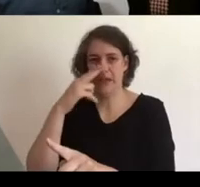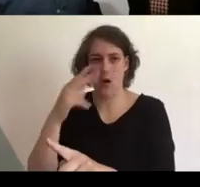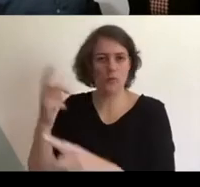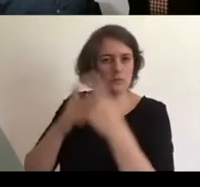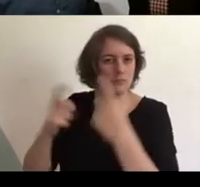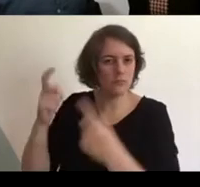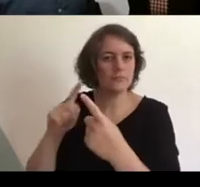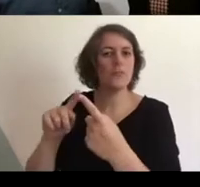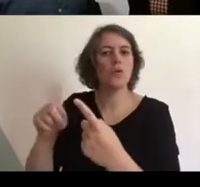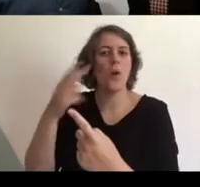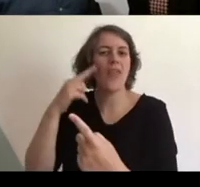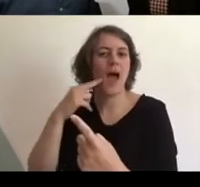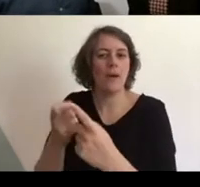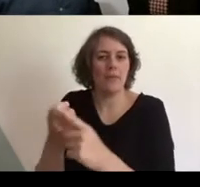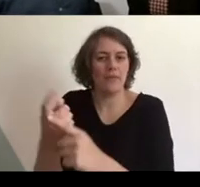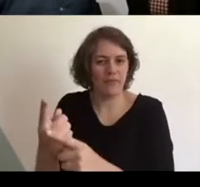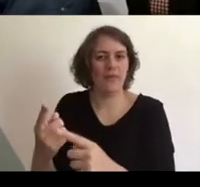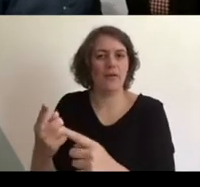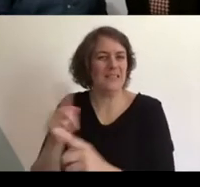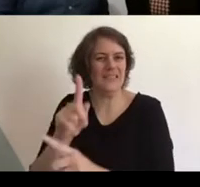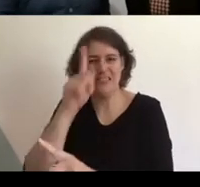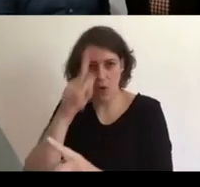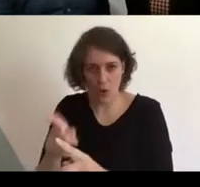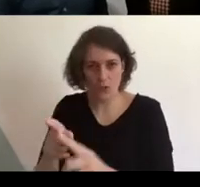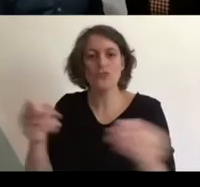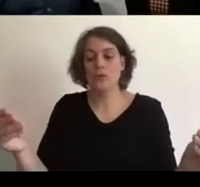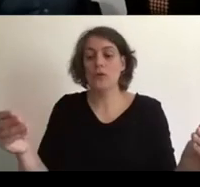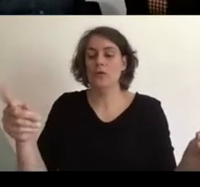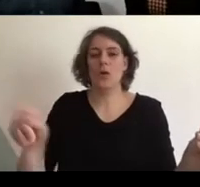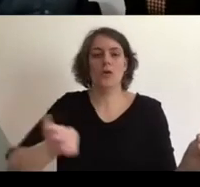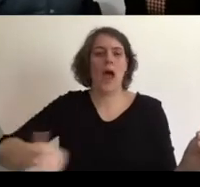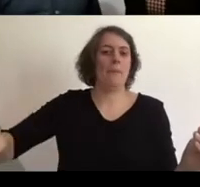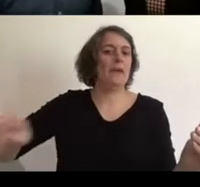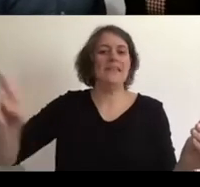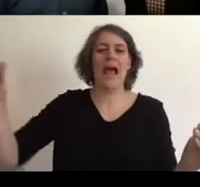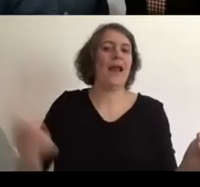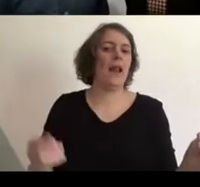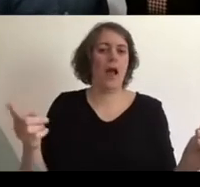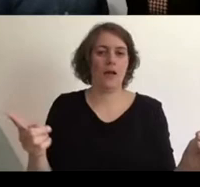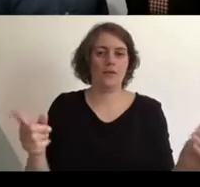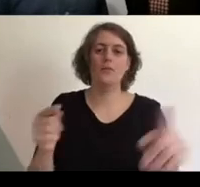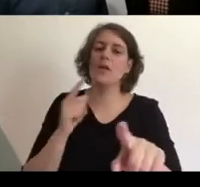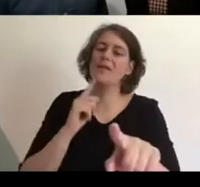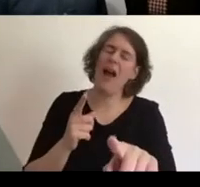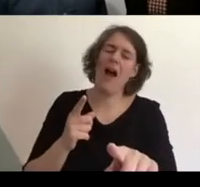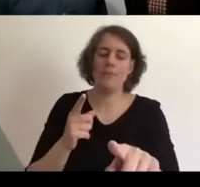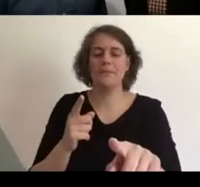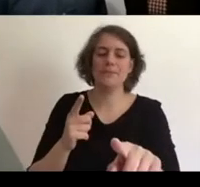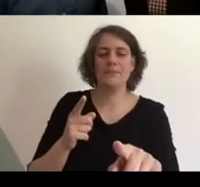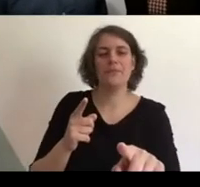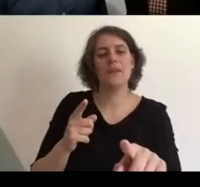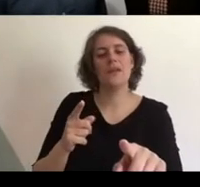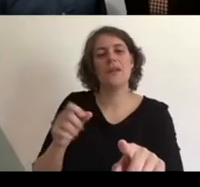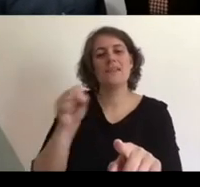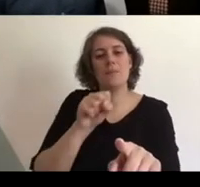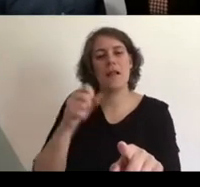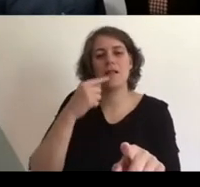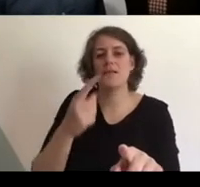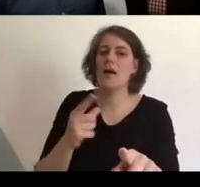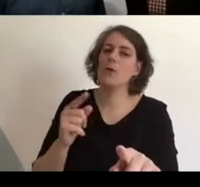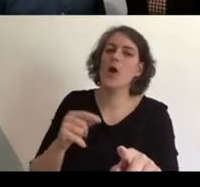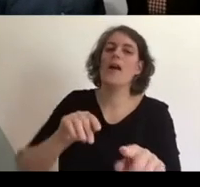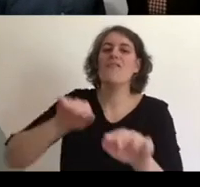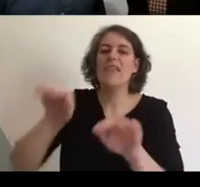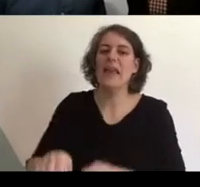wurden. Beziehungsweise weniger eingeladen wurden. Weniger. Ja. Und was meinst du jetzt, was kann man